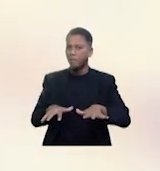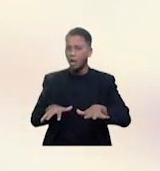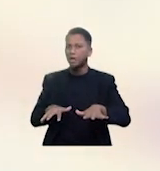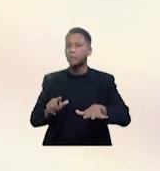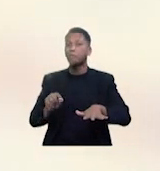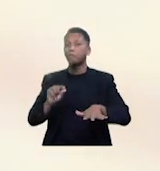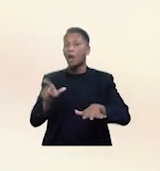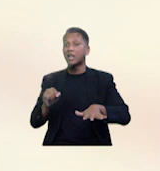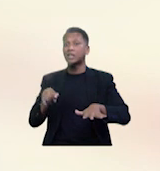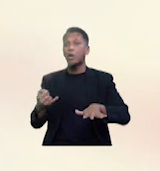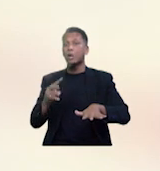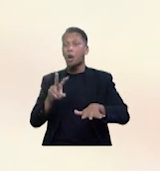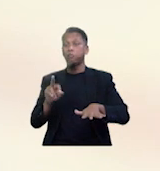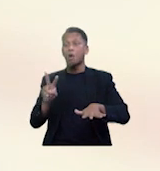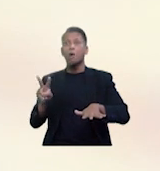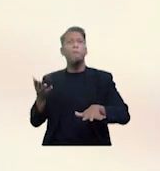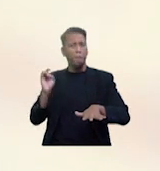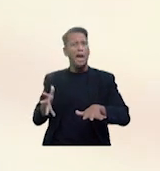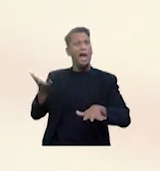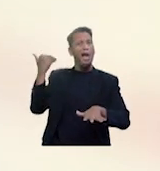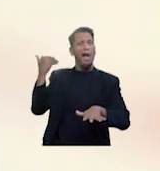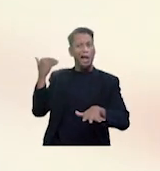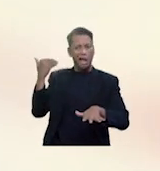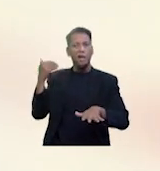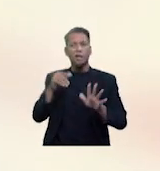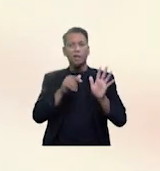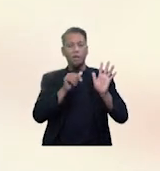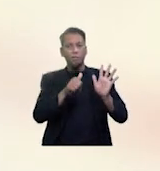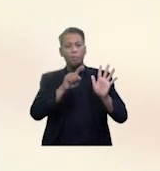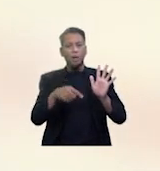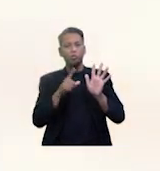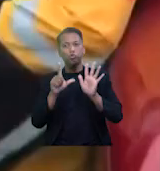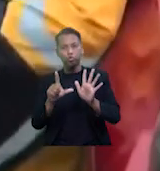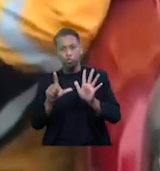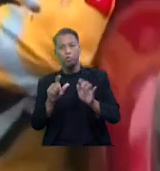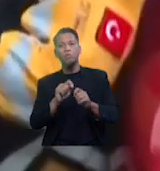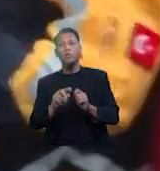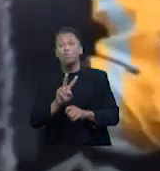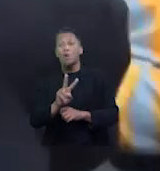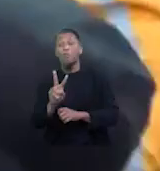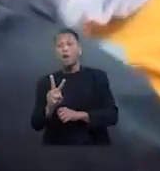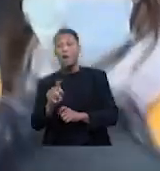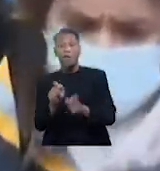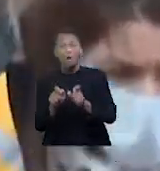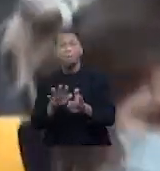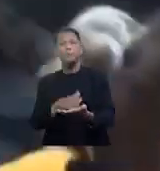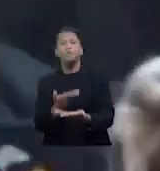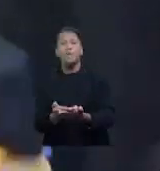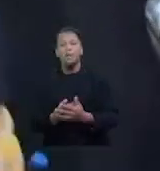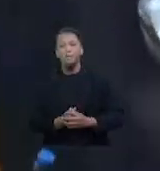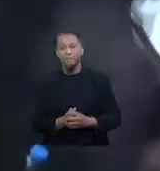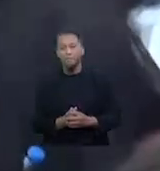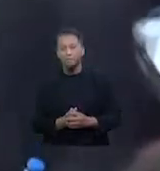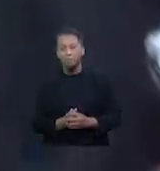2020, Turki dihantam gempa magnitudo 6,7 mengakibatkan 22 orang meninggal dunia. Sementara gempa besar yang pernah